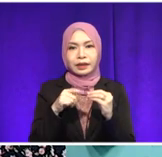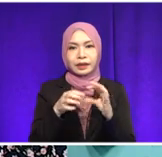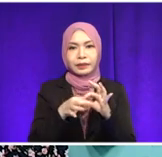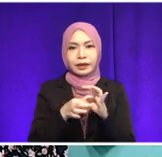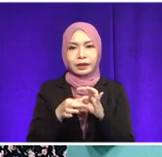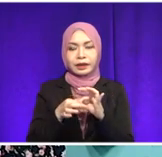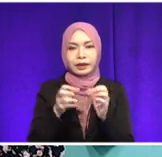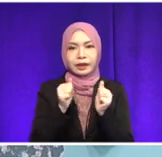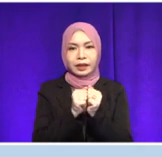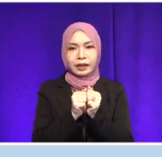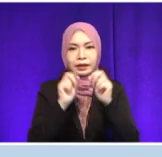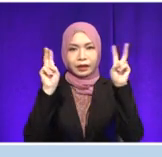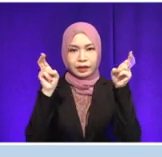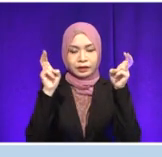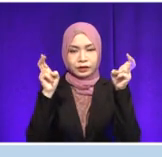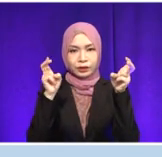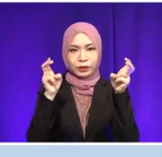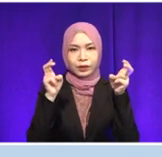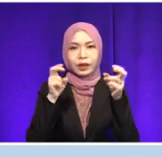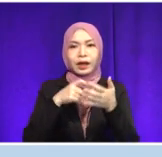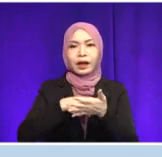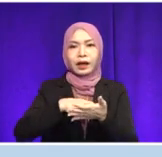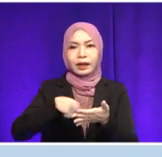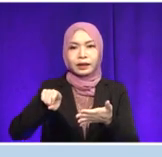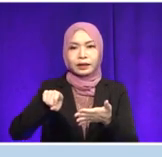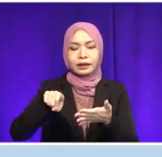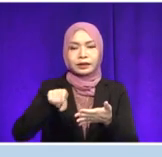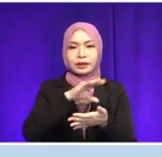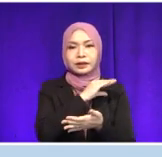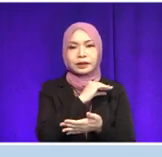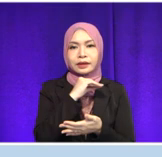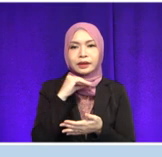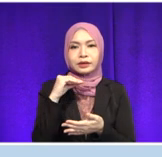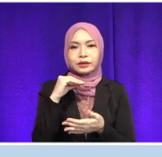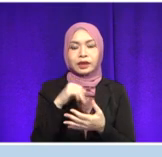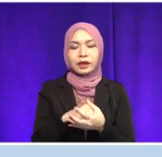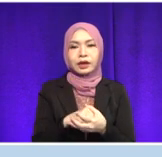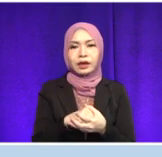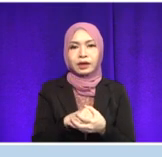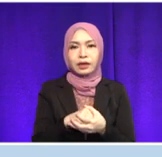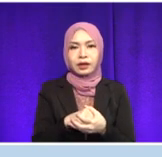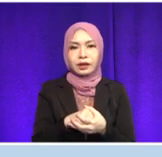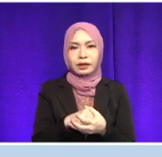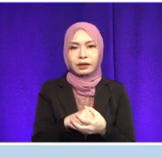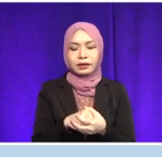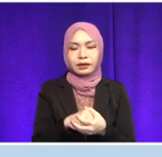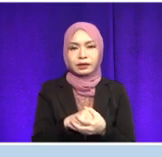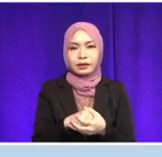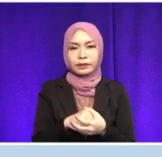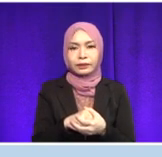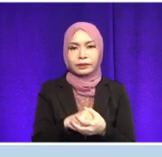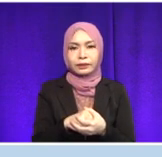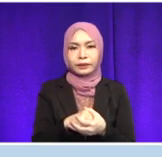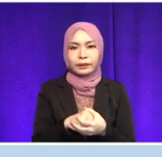kos perancangan jadwal kejadian dan pembentukan kumpulan keju dalam sebuah untuk menghasilkan satu-satu produk